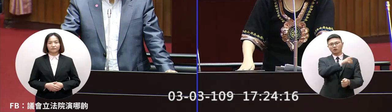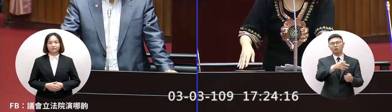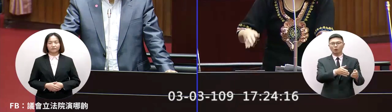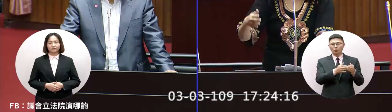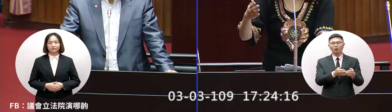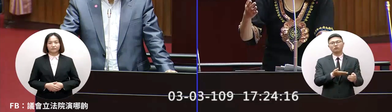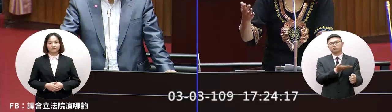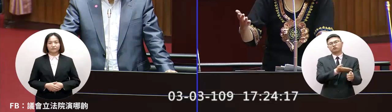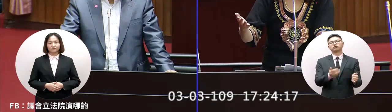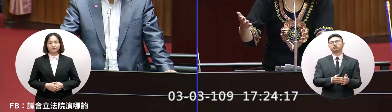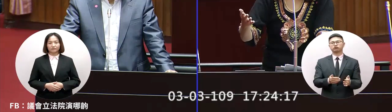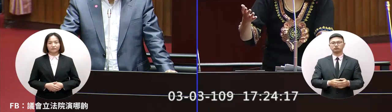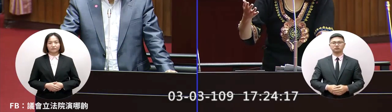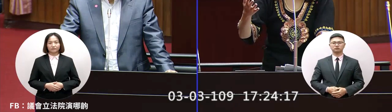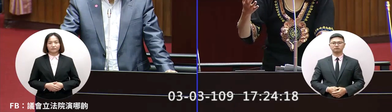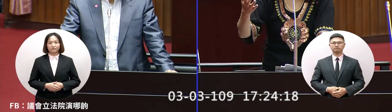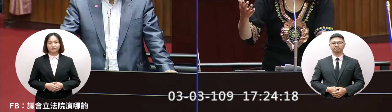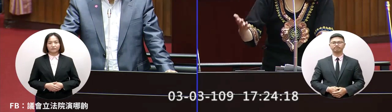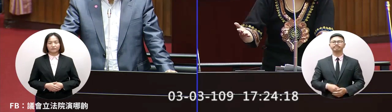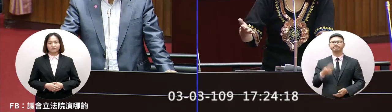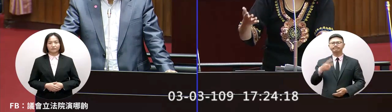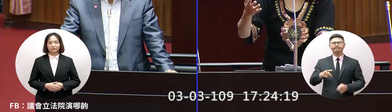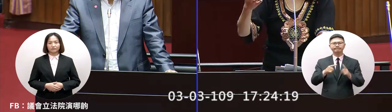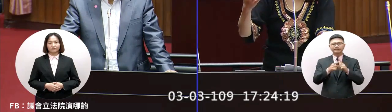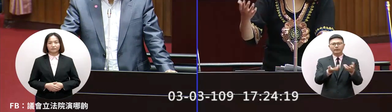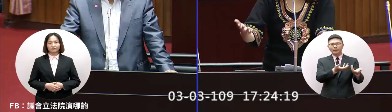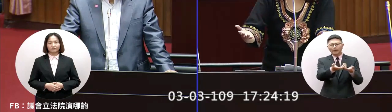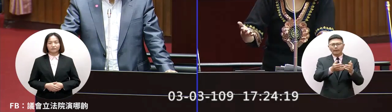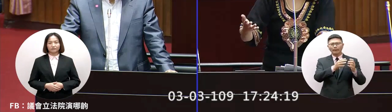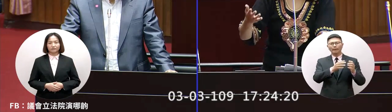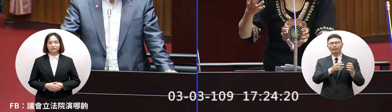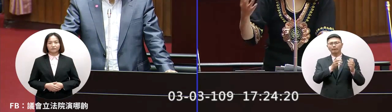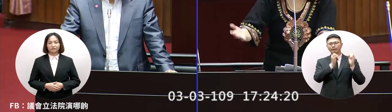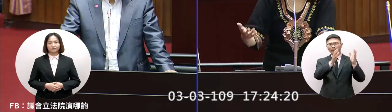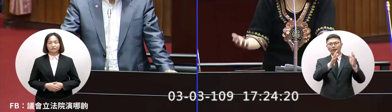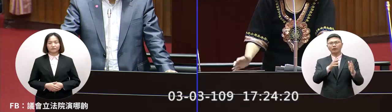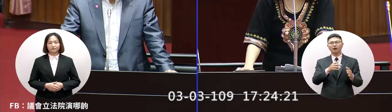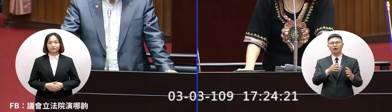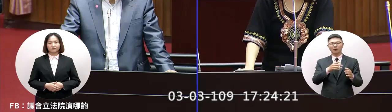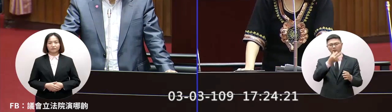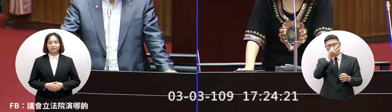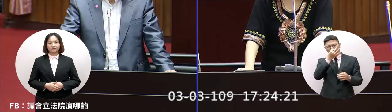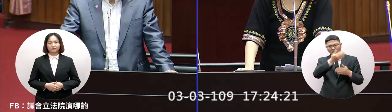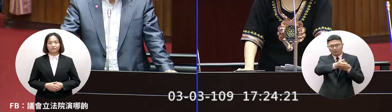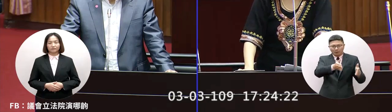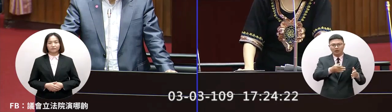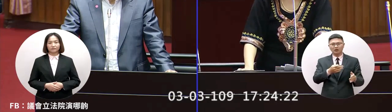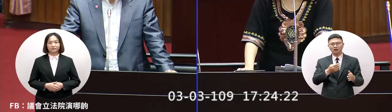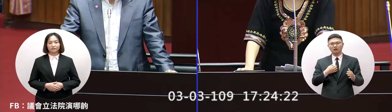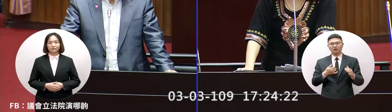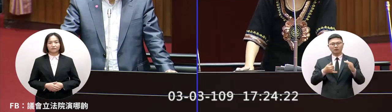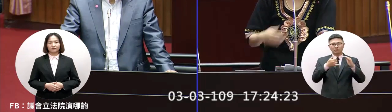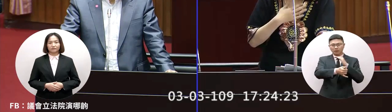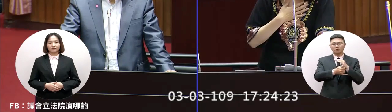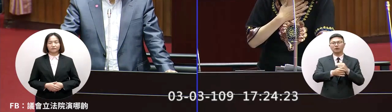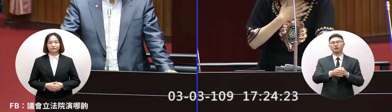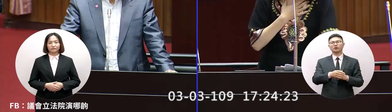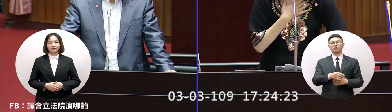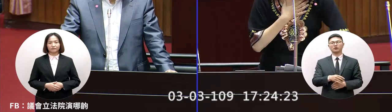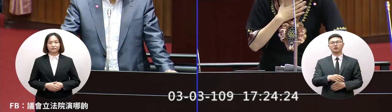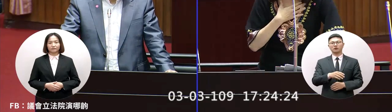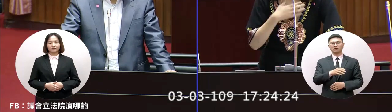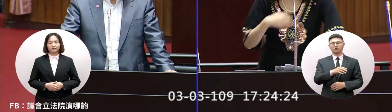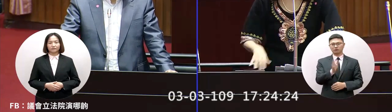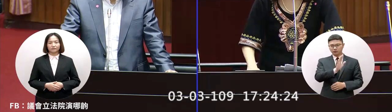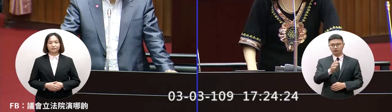后呢，不要到这个人多的、封闭的等等的这些空间都不需要戴口罩。所以我说我很乖，